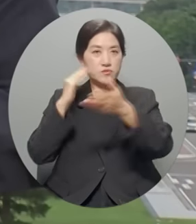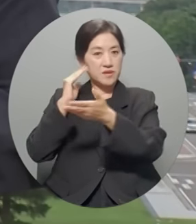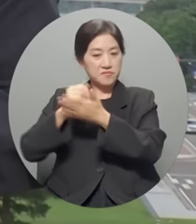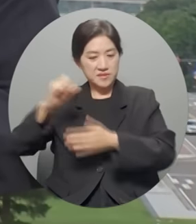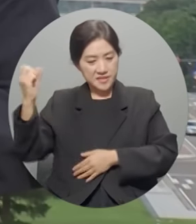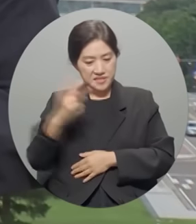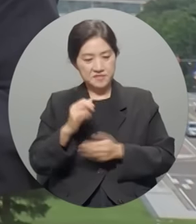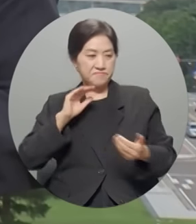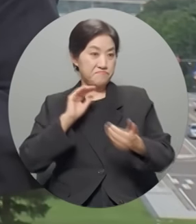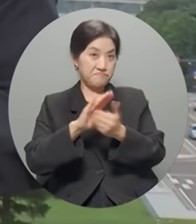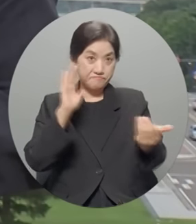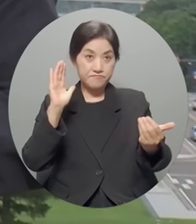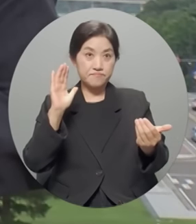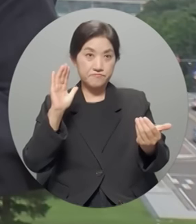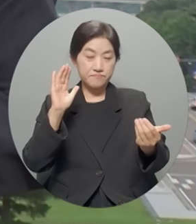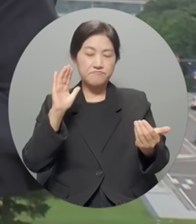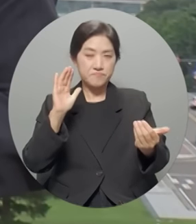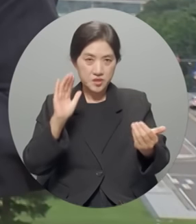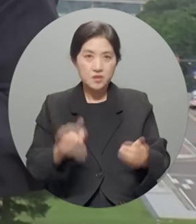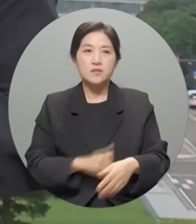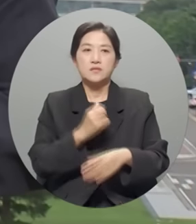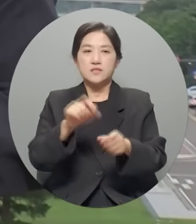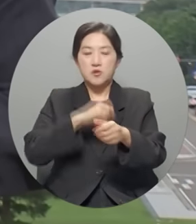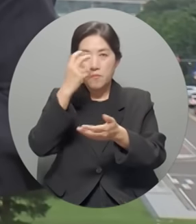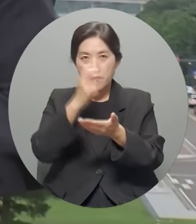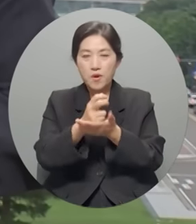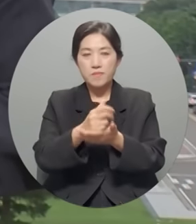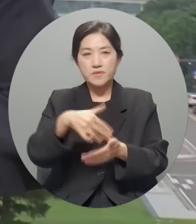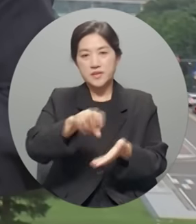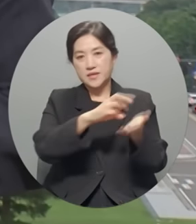한번 거부권을 행사한다면 특검법은 최상병